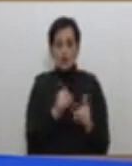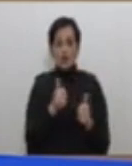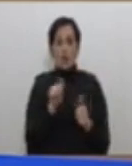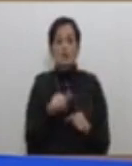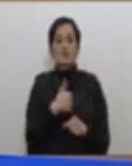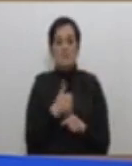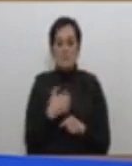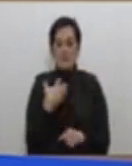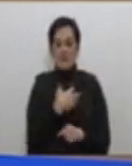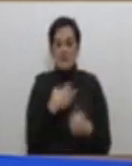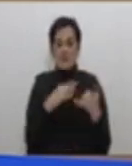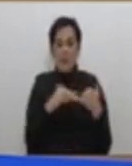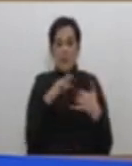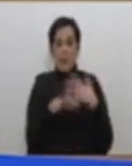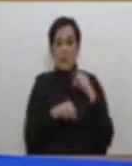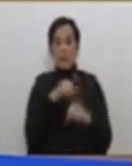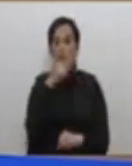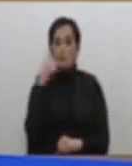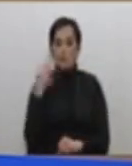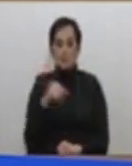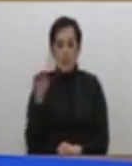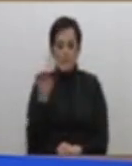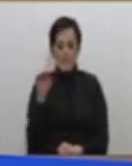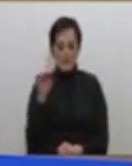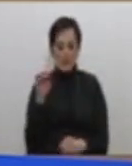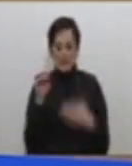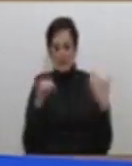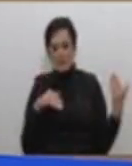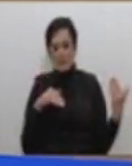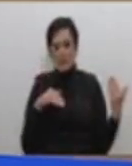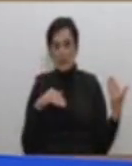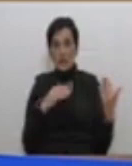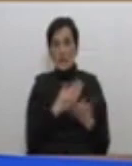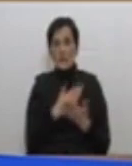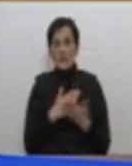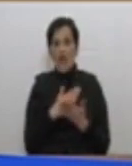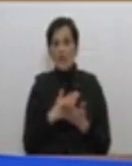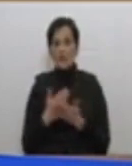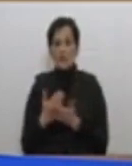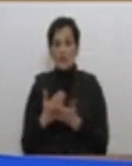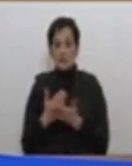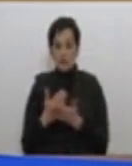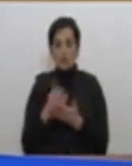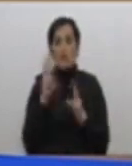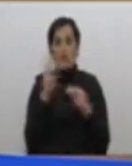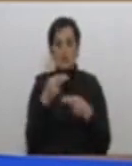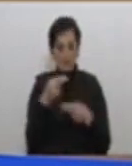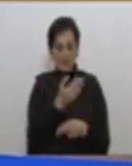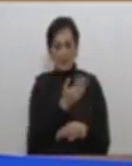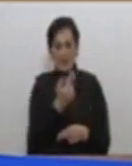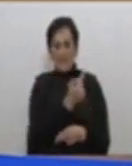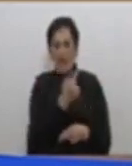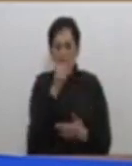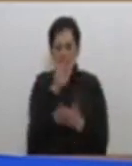temas. Okupatsia Rusetis Federatsiis mkhridan. Natsilobriv am temaze dges ak itkva ert-ert ganzkhadebashi,